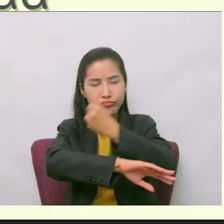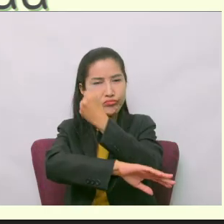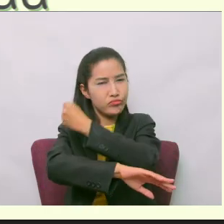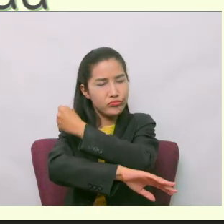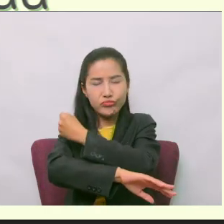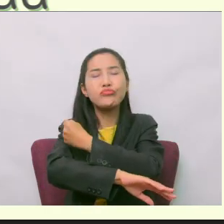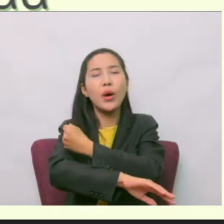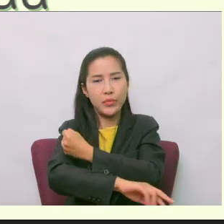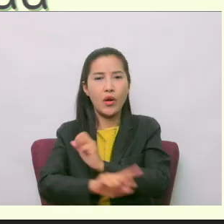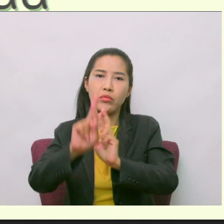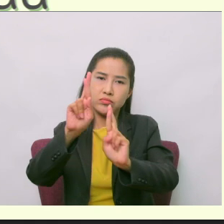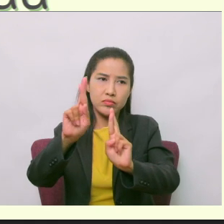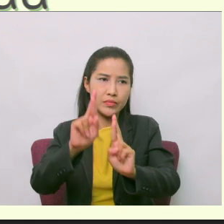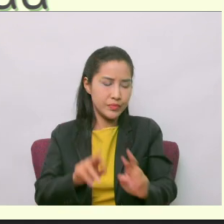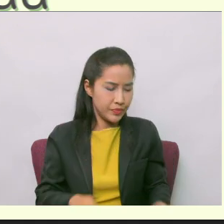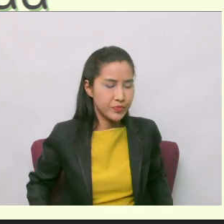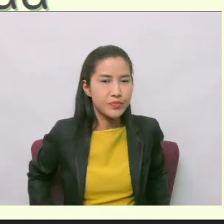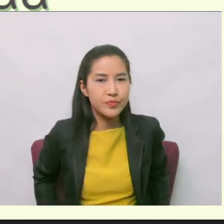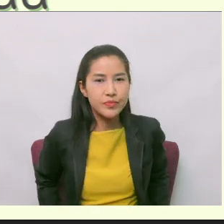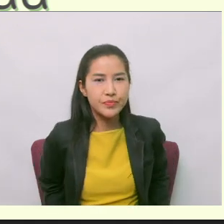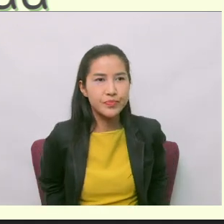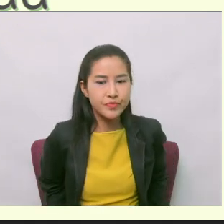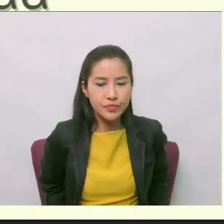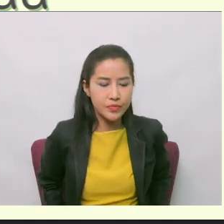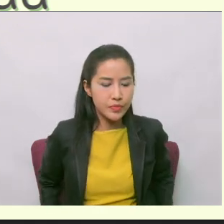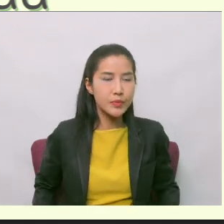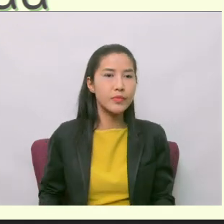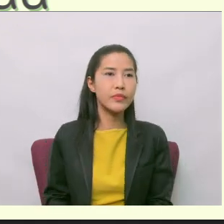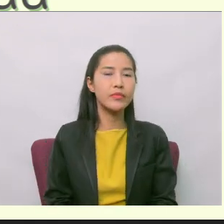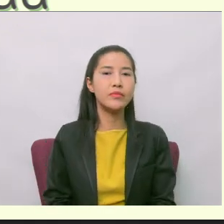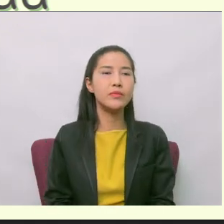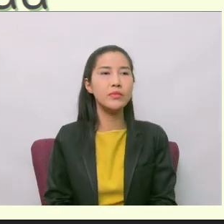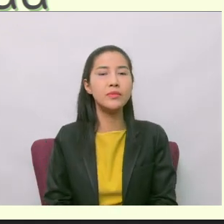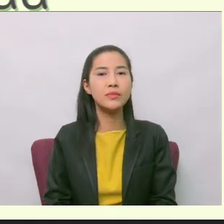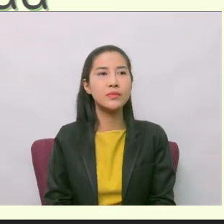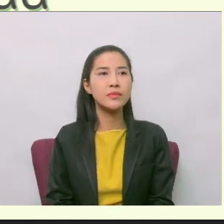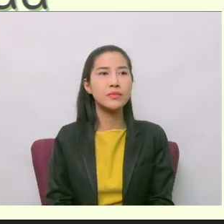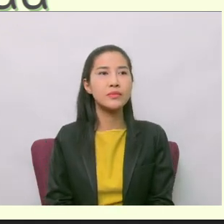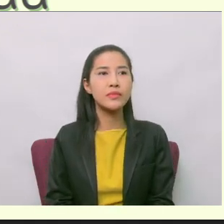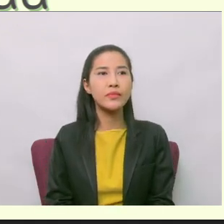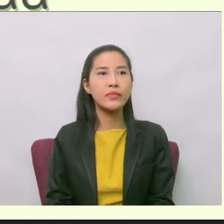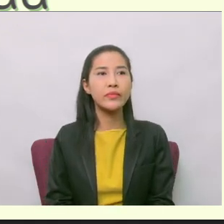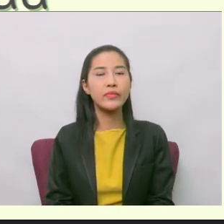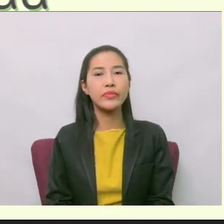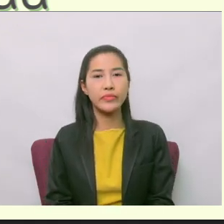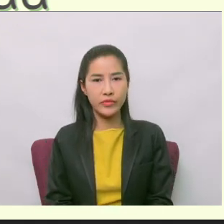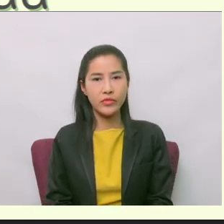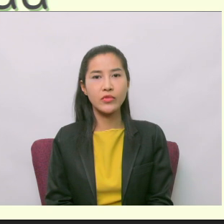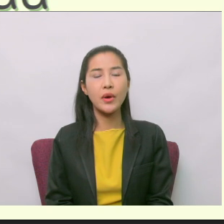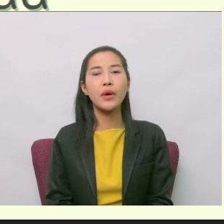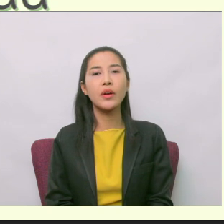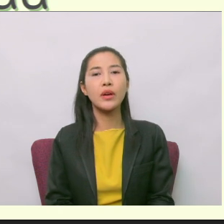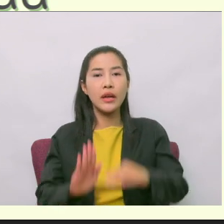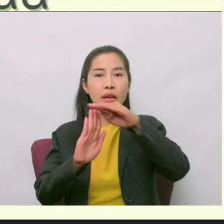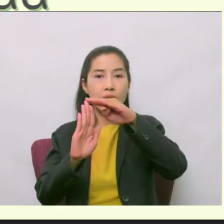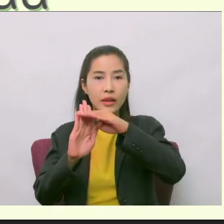ค่ะต่อไปนะคะก็จะเข้าสู่ในเรื่องของการทำลูกประคบนะคะขั้นตอนการท